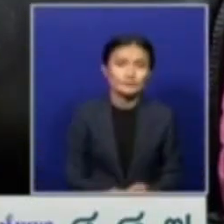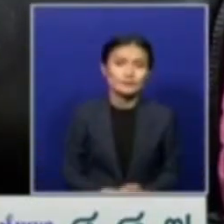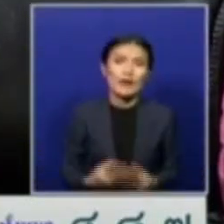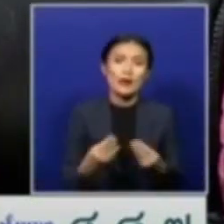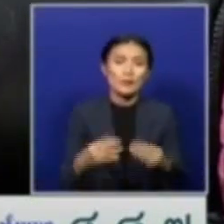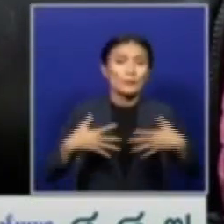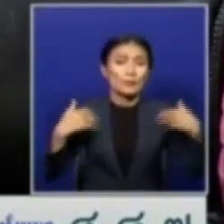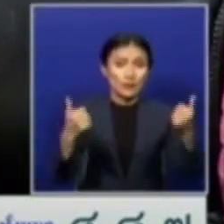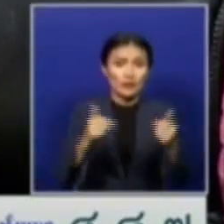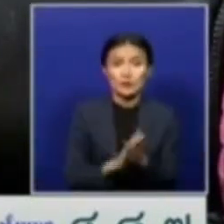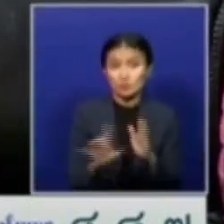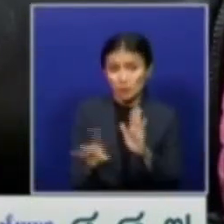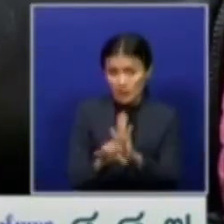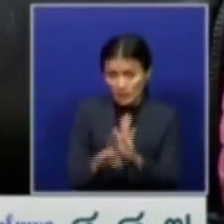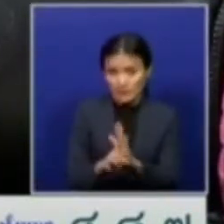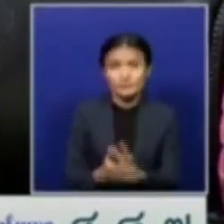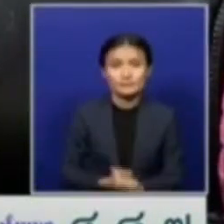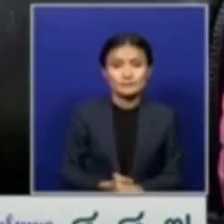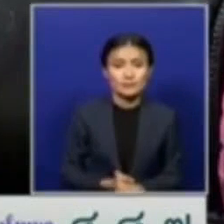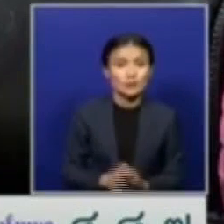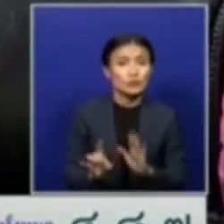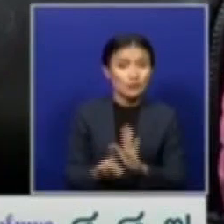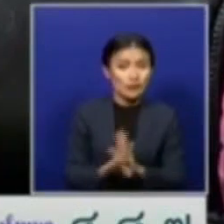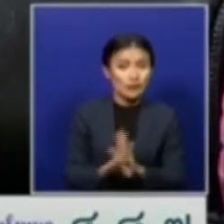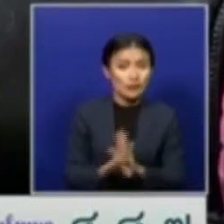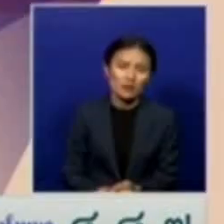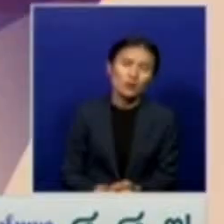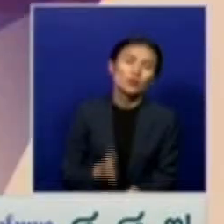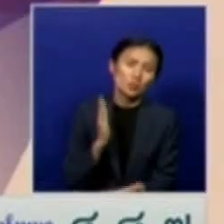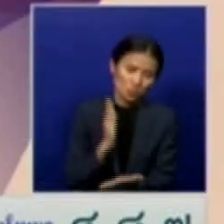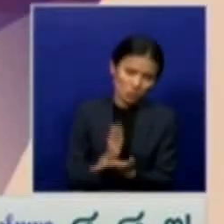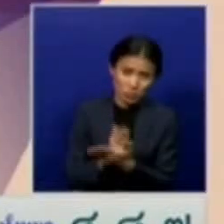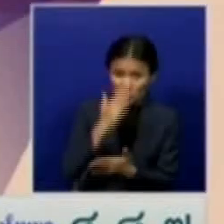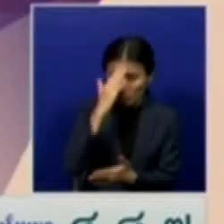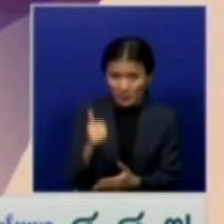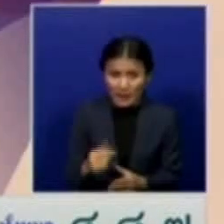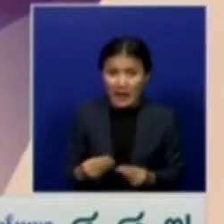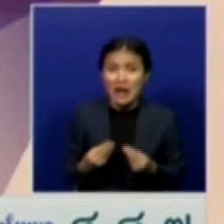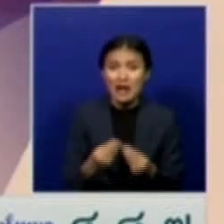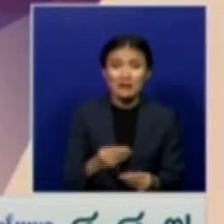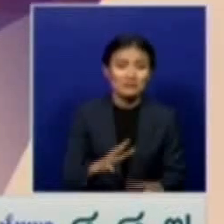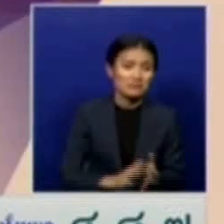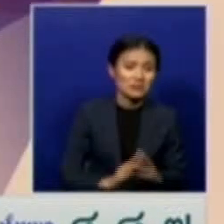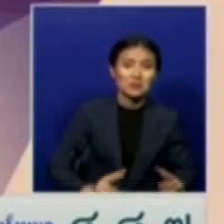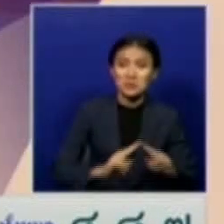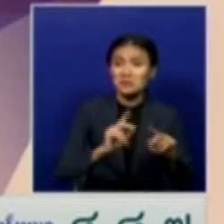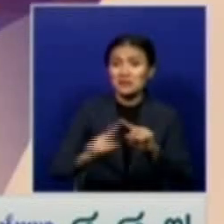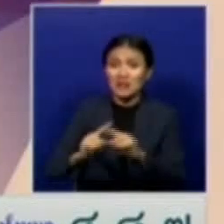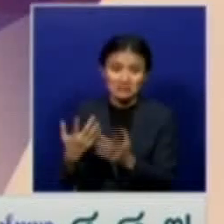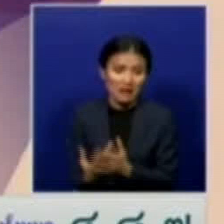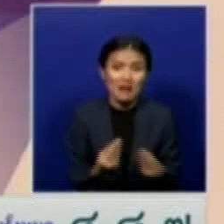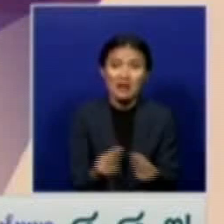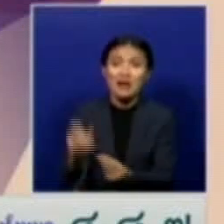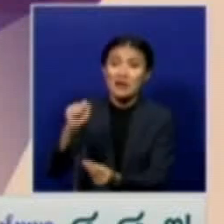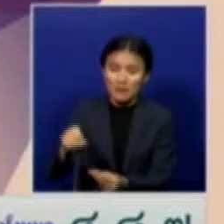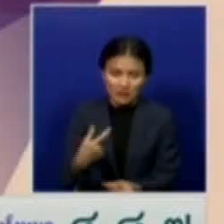ไว้วางใจแล้วนะฮะเรื่อง IO วิโรจน์ลักษณาอดิสรอภิปรายถามนายกก่อนเลย